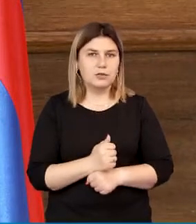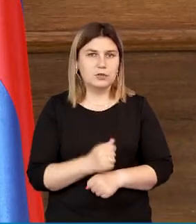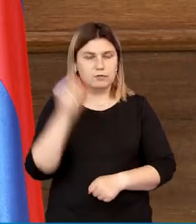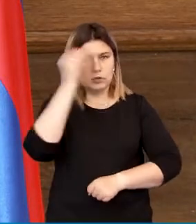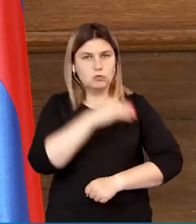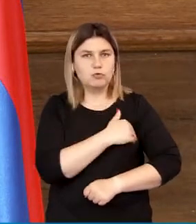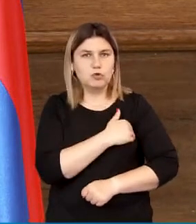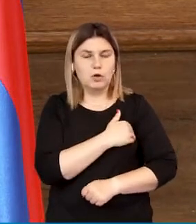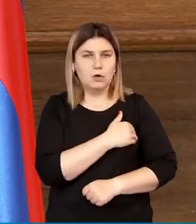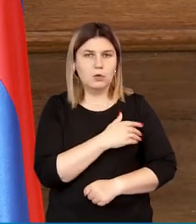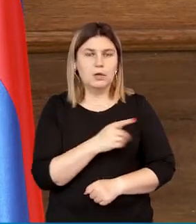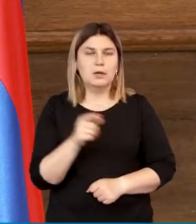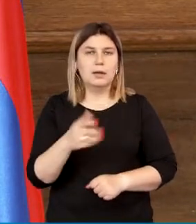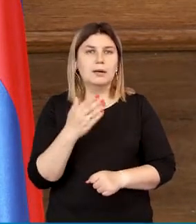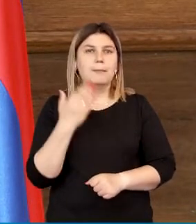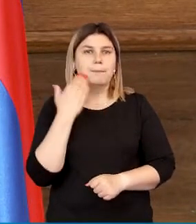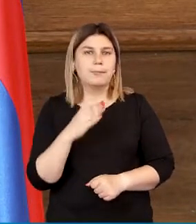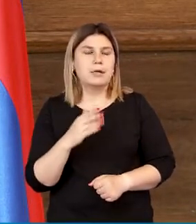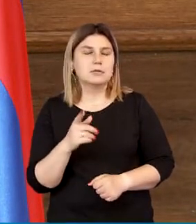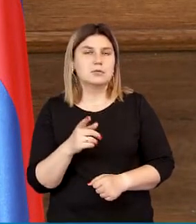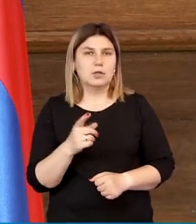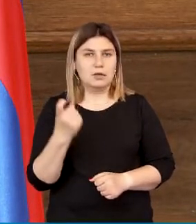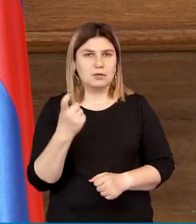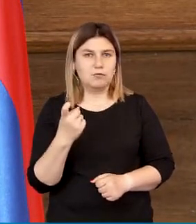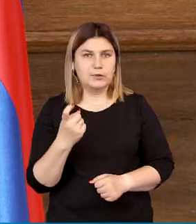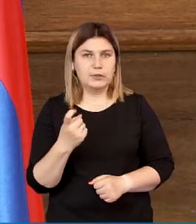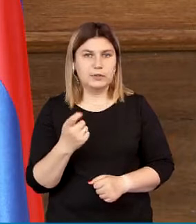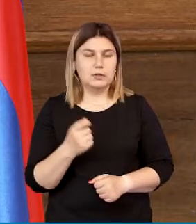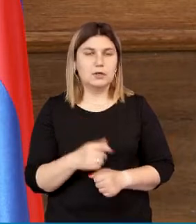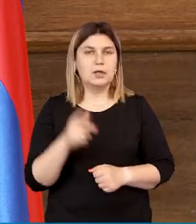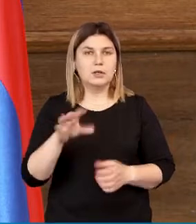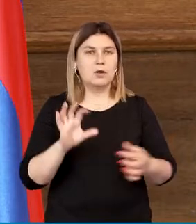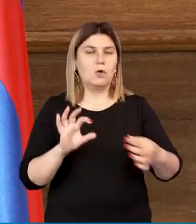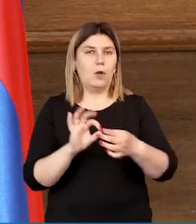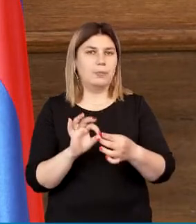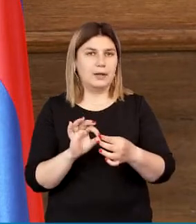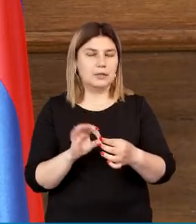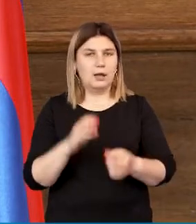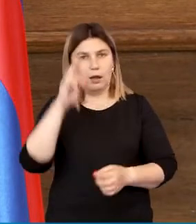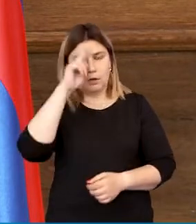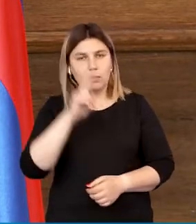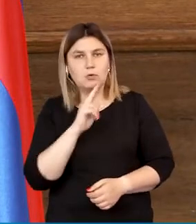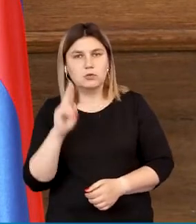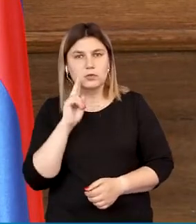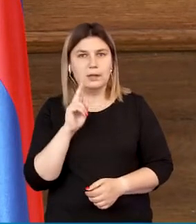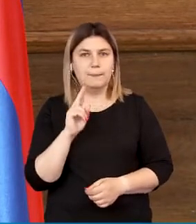szkoły w najbardziej racjonalnym momencie, gdzie ten kontakt między rodzicem a